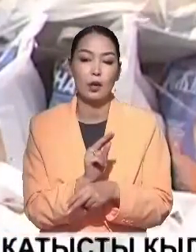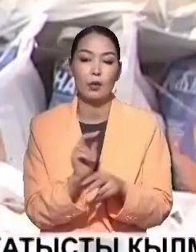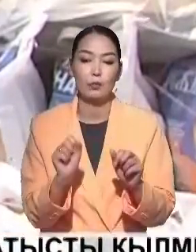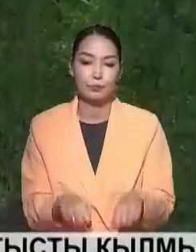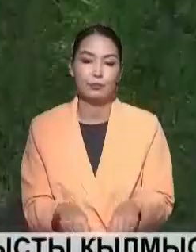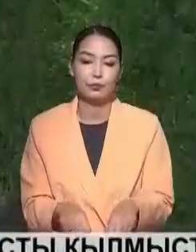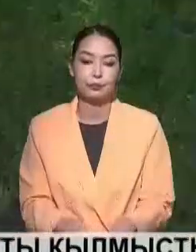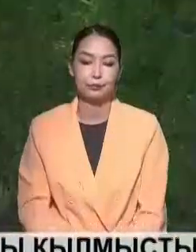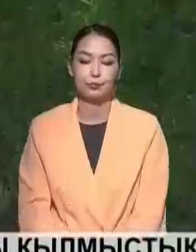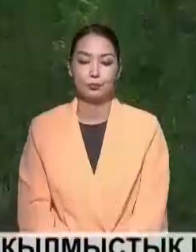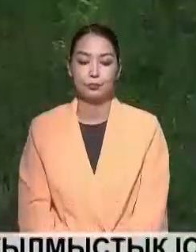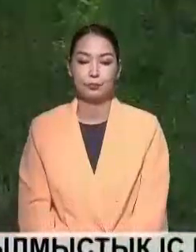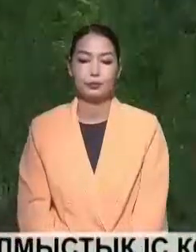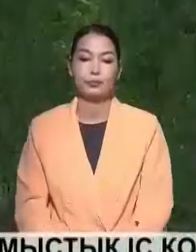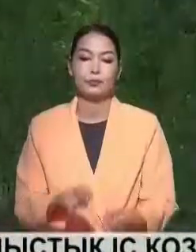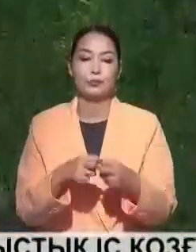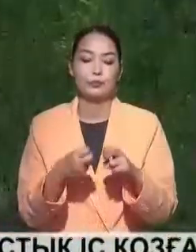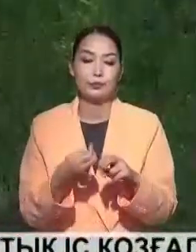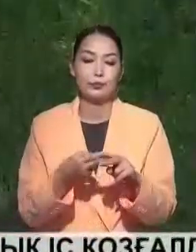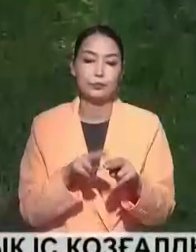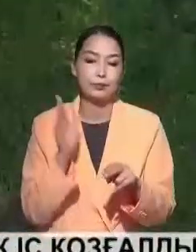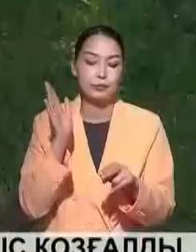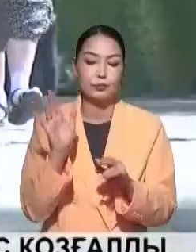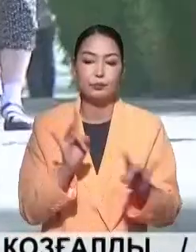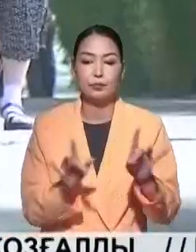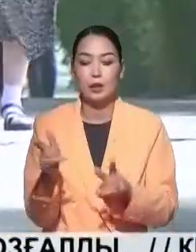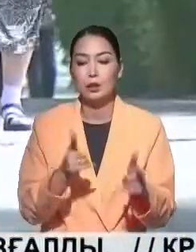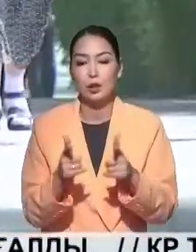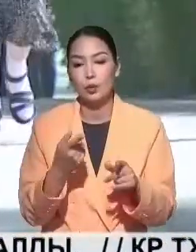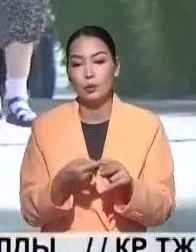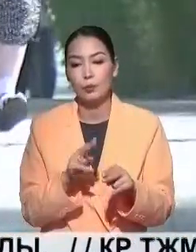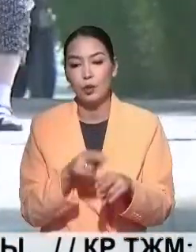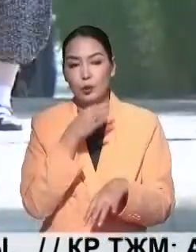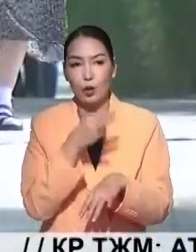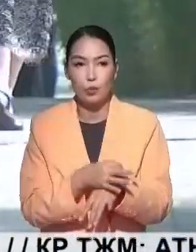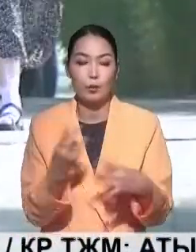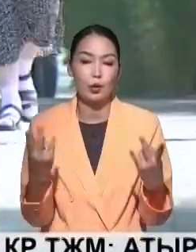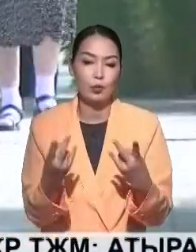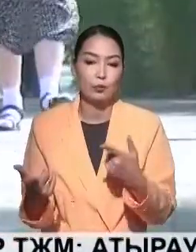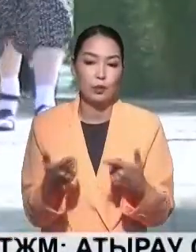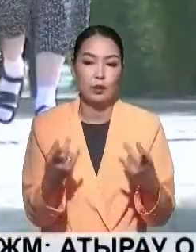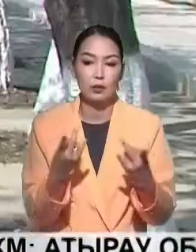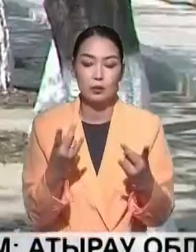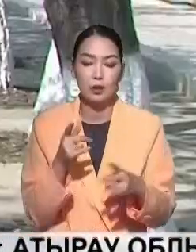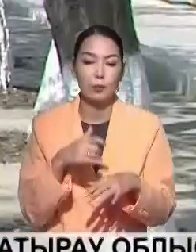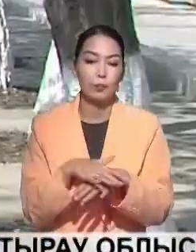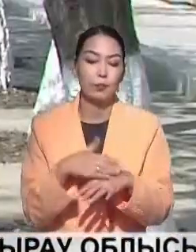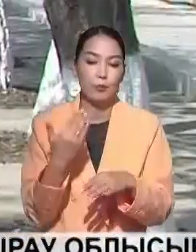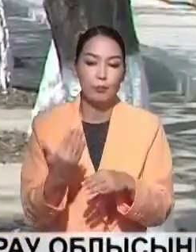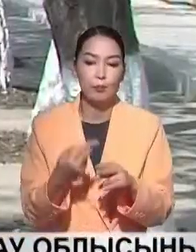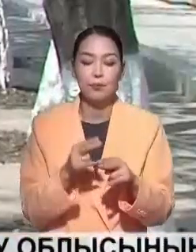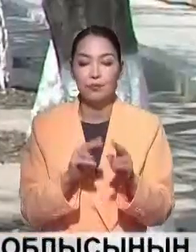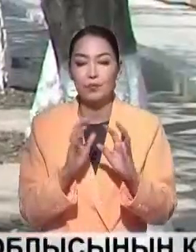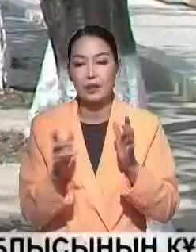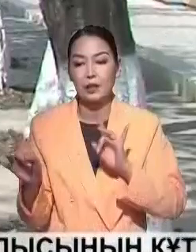жұмыстарымызды жасаймыз. Мәселенің байыбына бойласақ, жарнама дайындаушылар да бұған жауапты болуы керек сияқты. Филологтардың айтуынша, агенттіктер жарнама